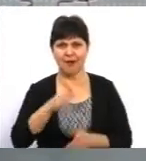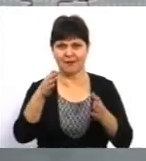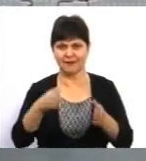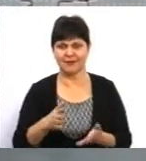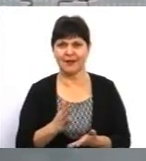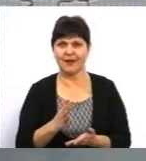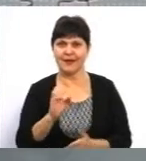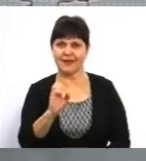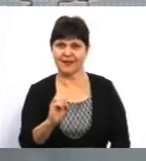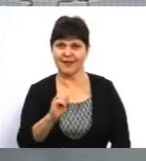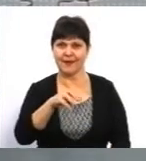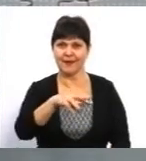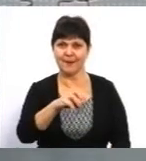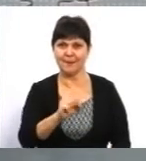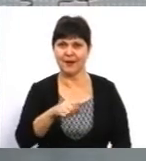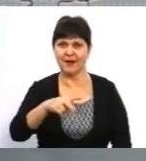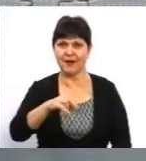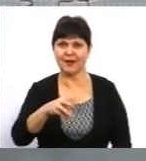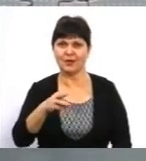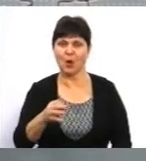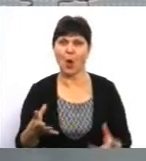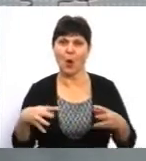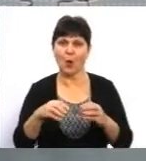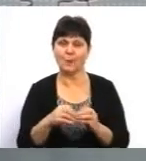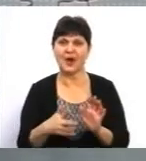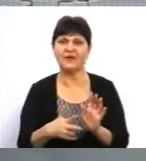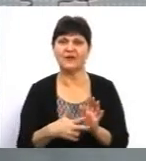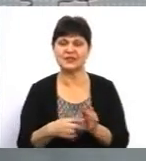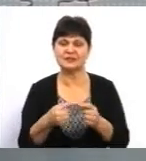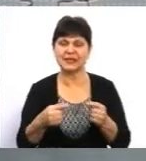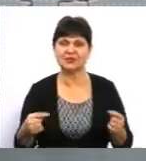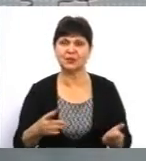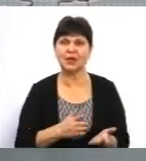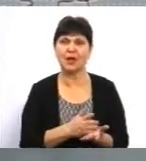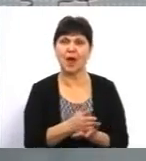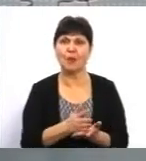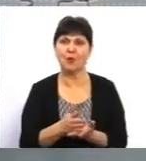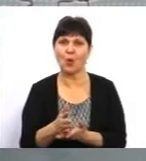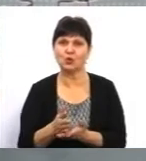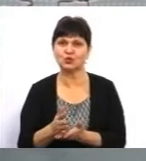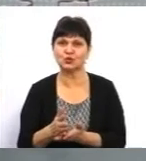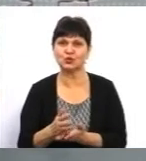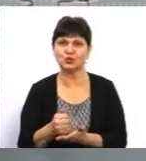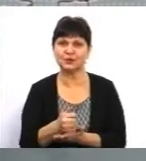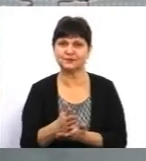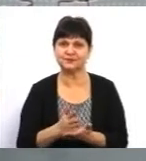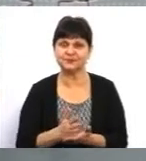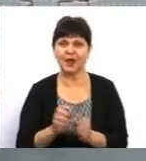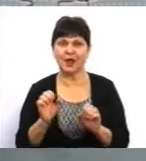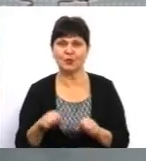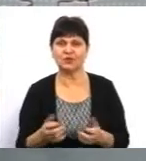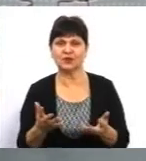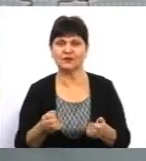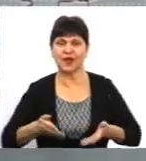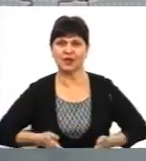це комплекс з 8 послуг, різноманітних послуг, які необхідні при народженні дитини і які можна отримати за